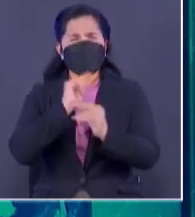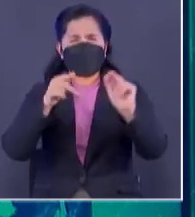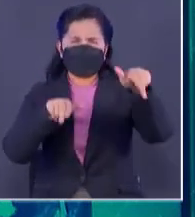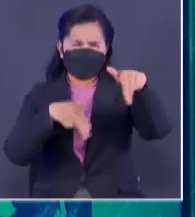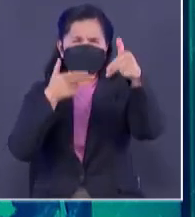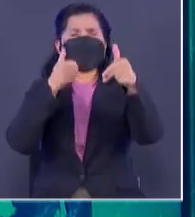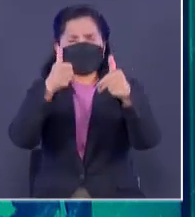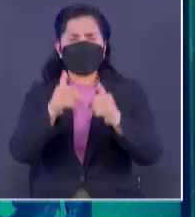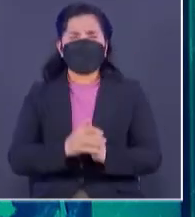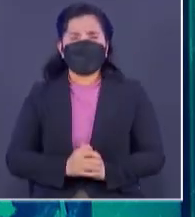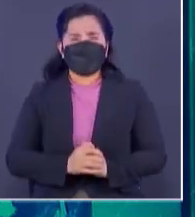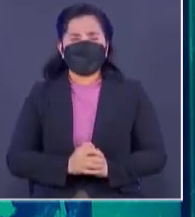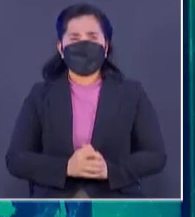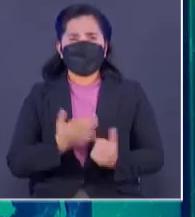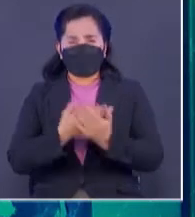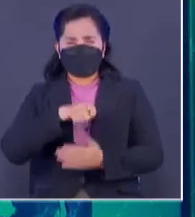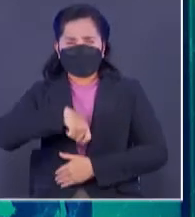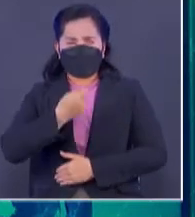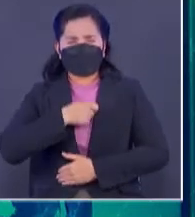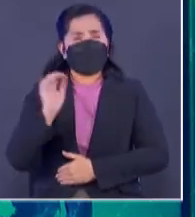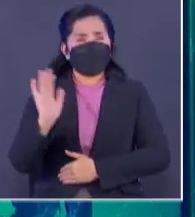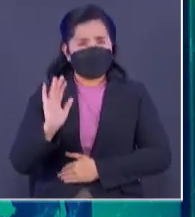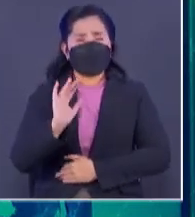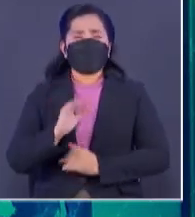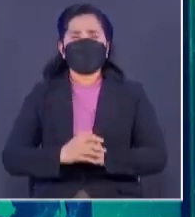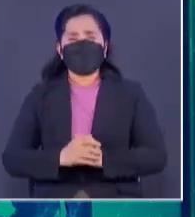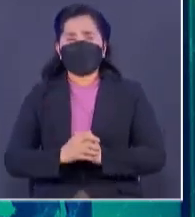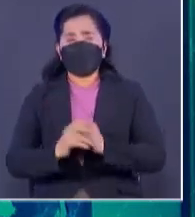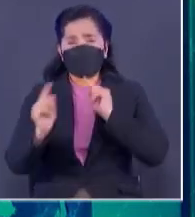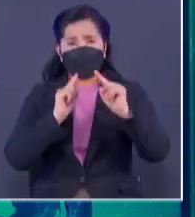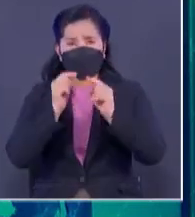ลน์ได้นะจะได้ไม่ต้องสิ้นเปลืองเงินทองด้วยแล้วก็ทำได้ตลอดเวลาด้วยนะฮ ะ